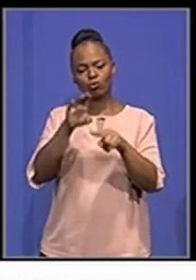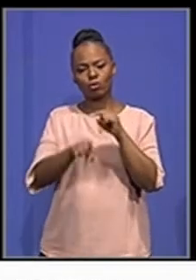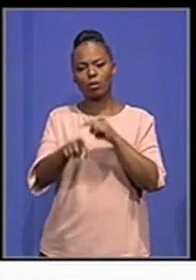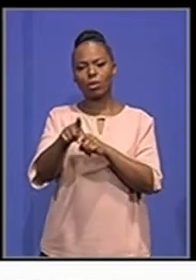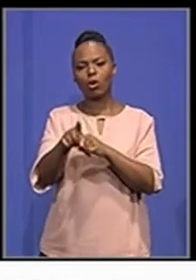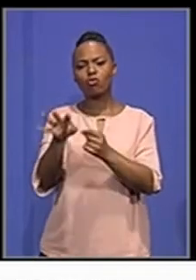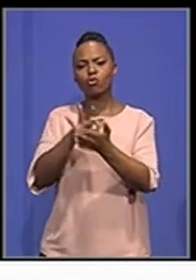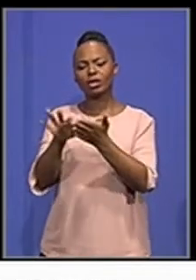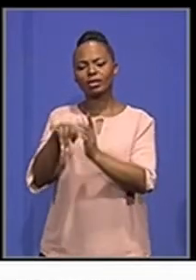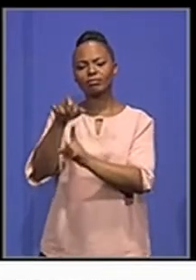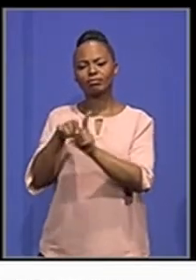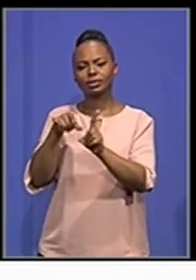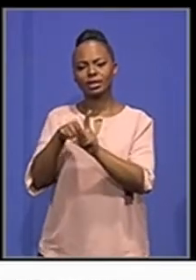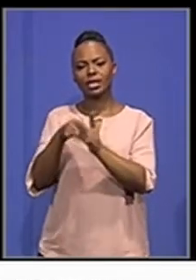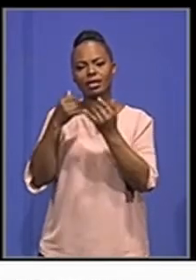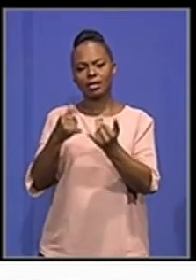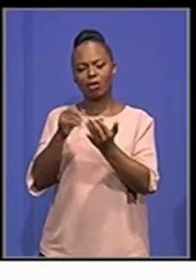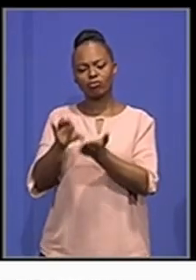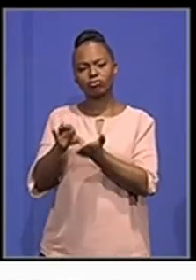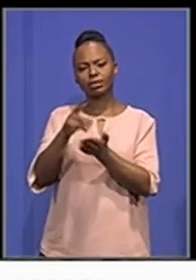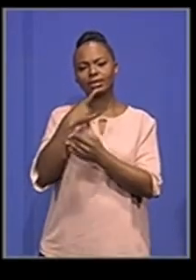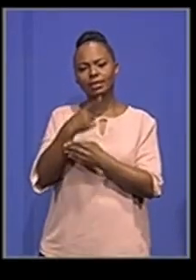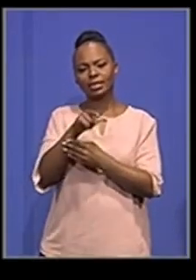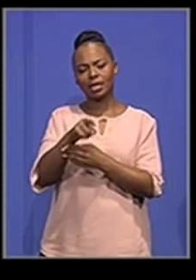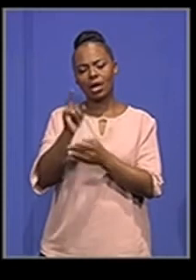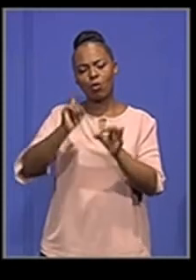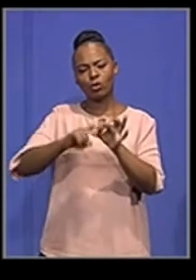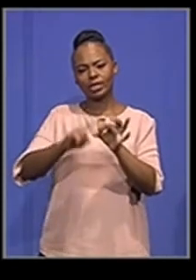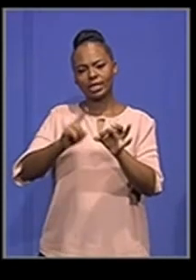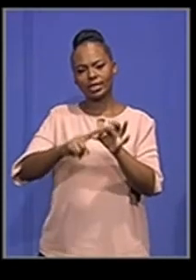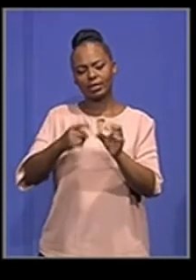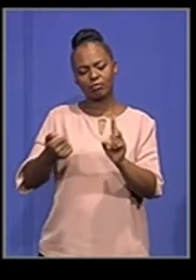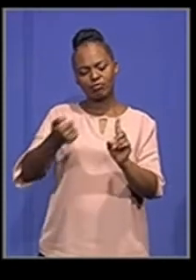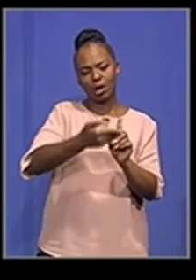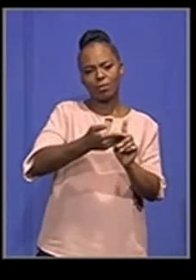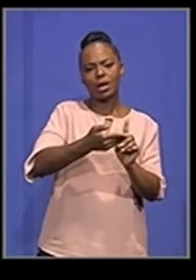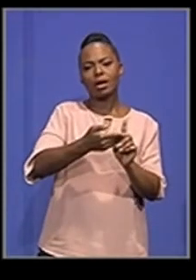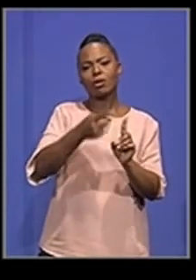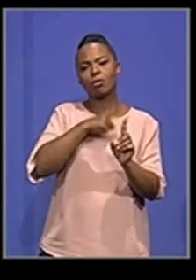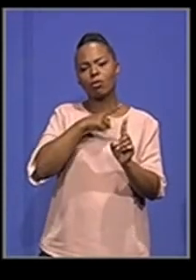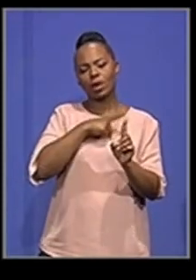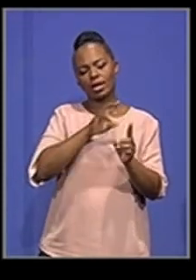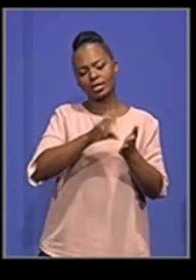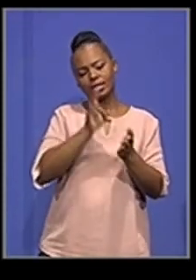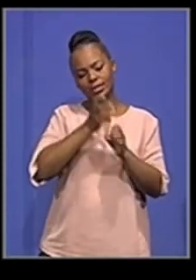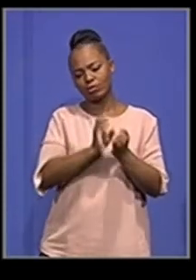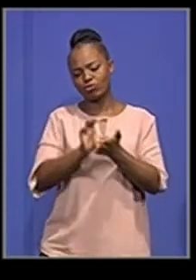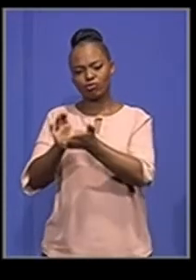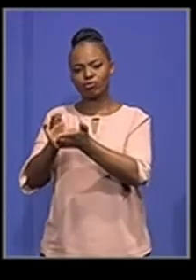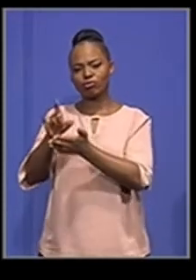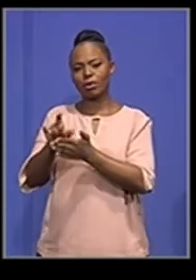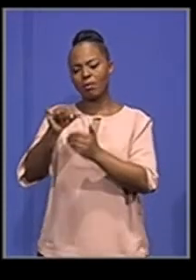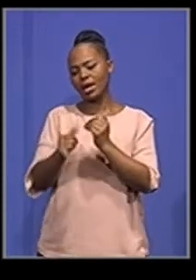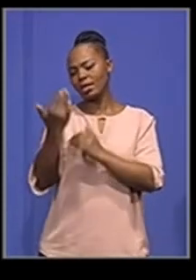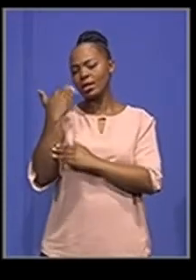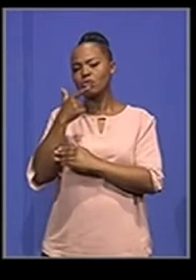kontraka, anete ma sepala se tankana sa hulopa kwa duwelwa, ka le tatila kunu lo hokwe di eifitileng, etola malati ale